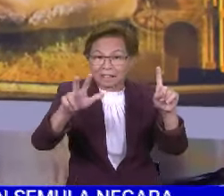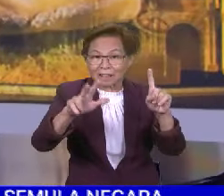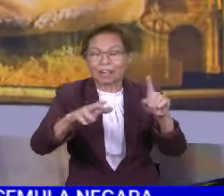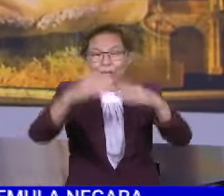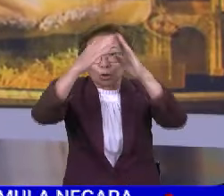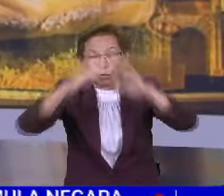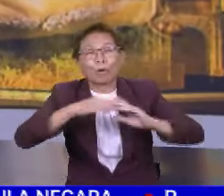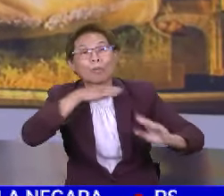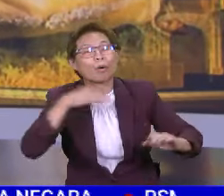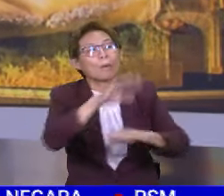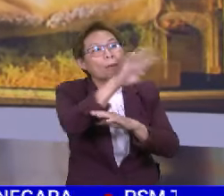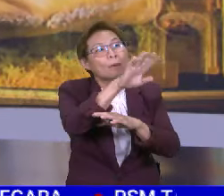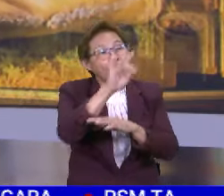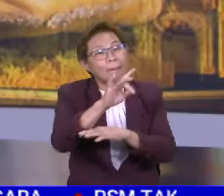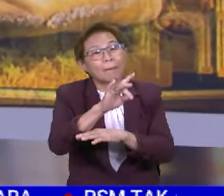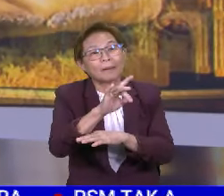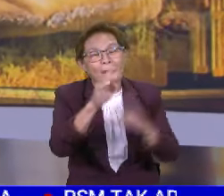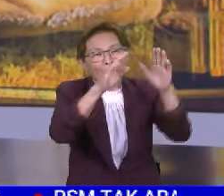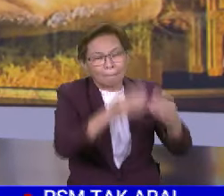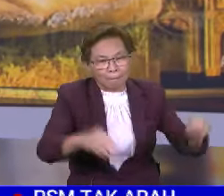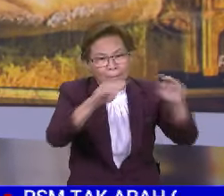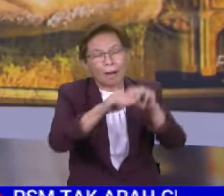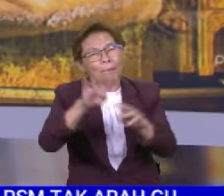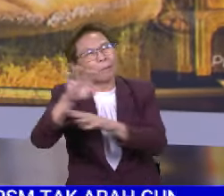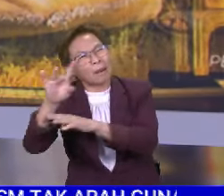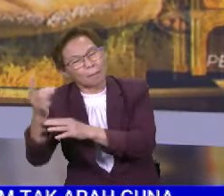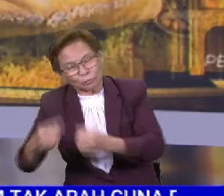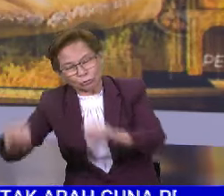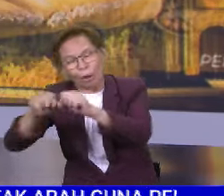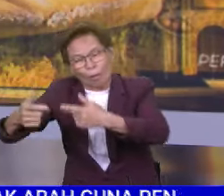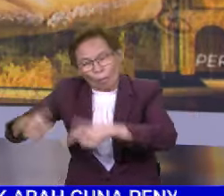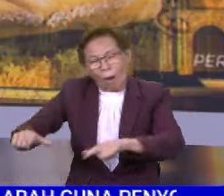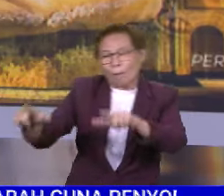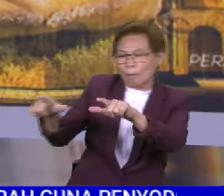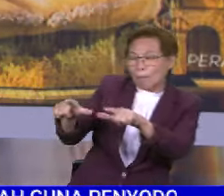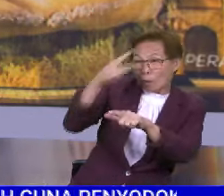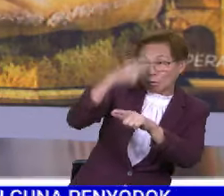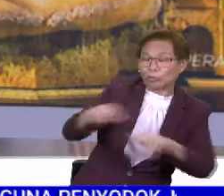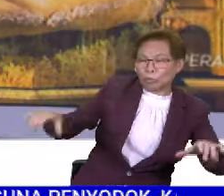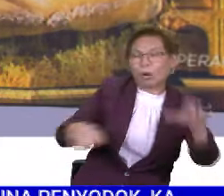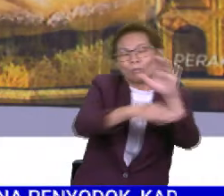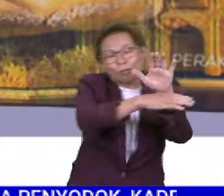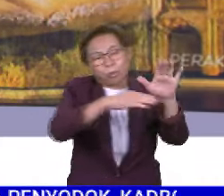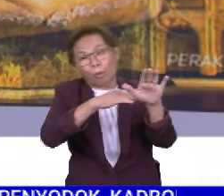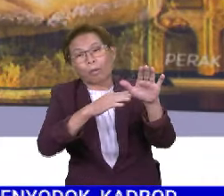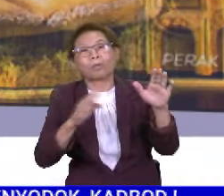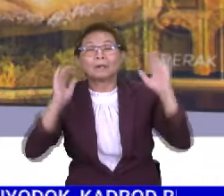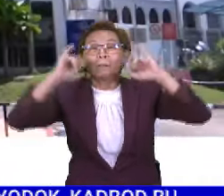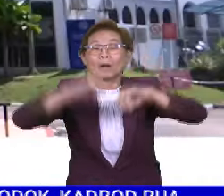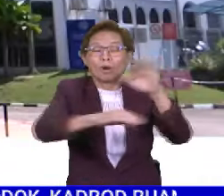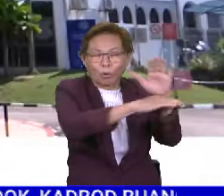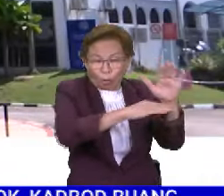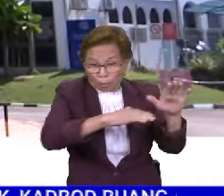64 masjid 68 Surau mendapat permit dan kebenaran melakukan ibadah korban di Joho jalan